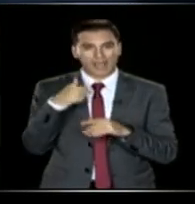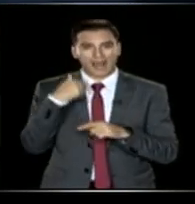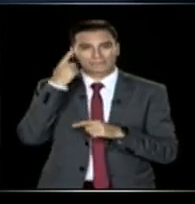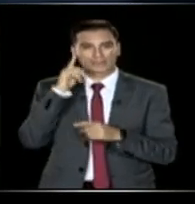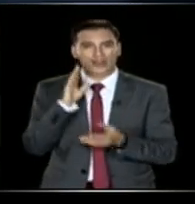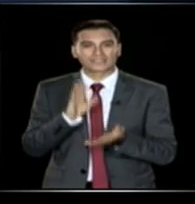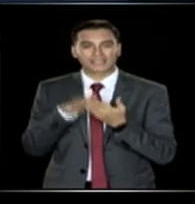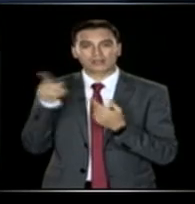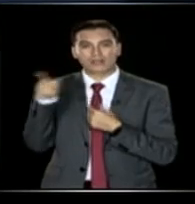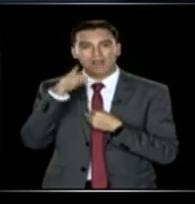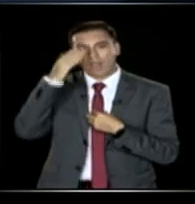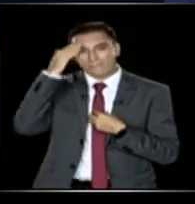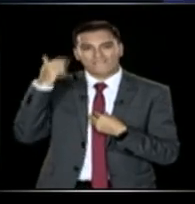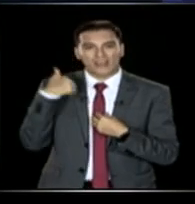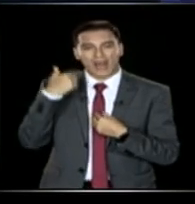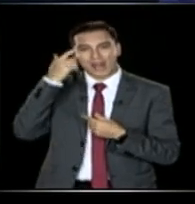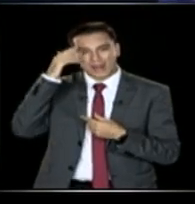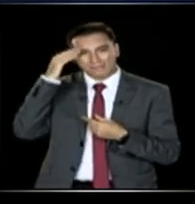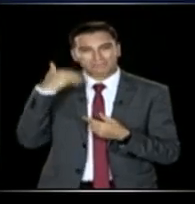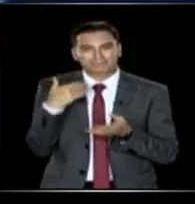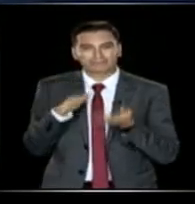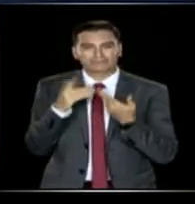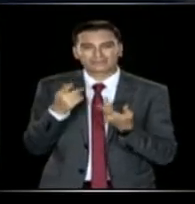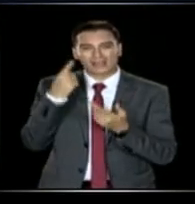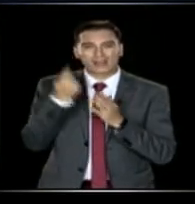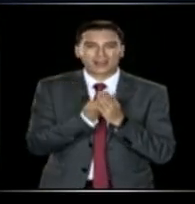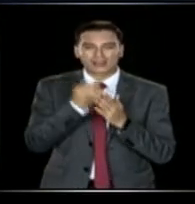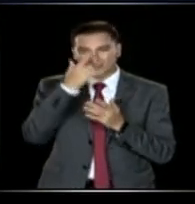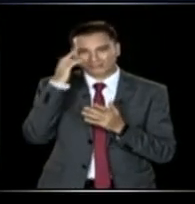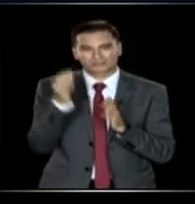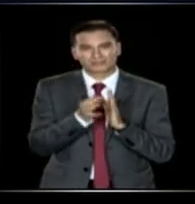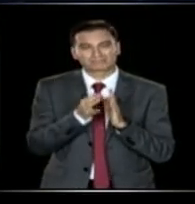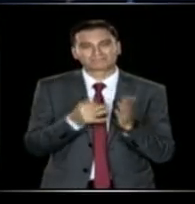أكثر خبرة، وبس يعني في عدم توفيق سنة، بس إن شاء الله نعوض الفترة اللي جاية.